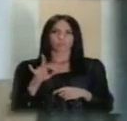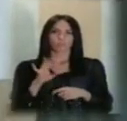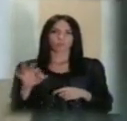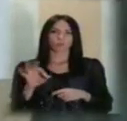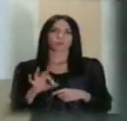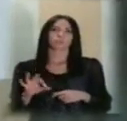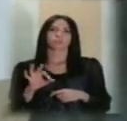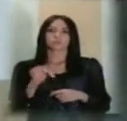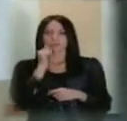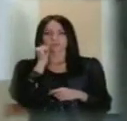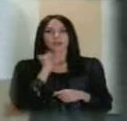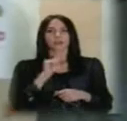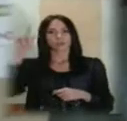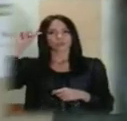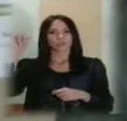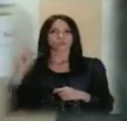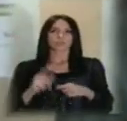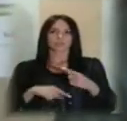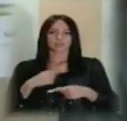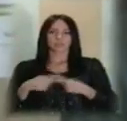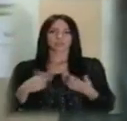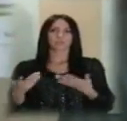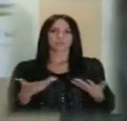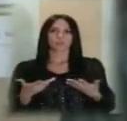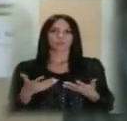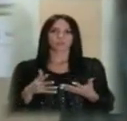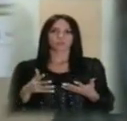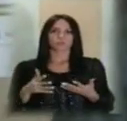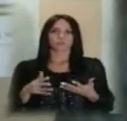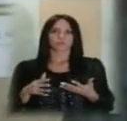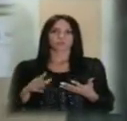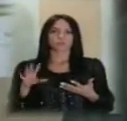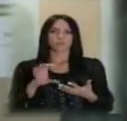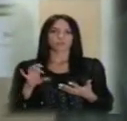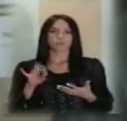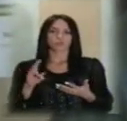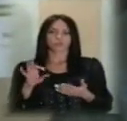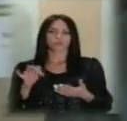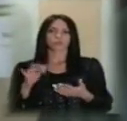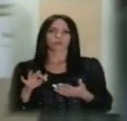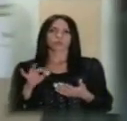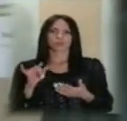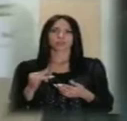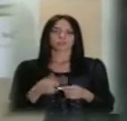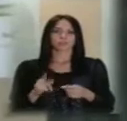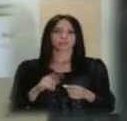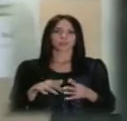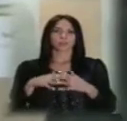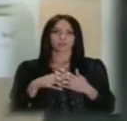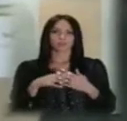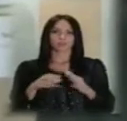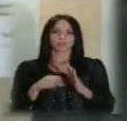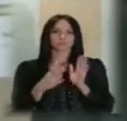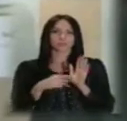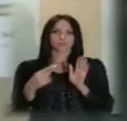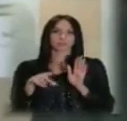старий козацький рід старого Конана Рудинського і від повстанської боротьби 17-19 років